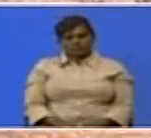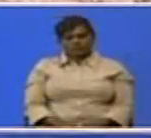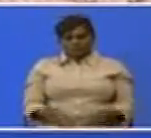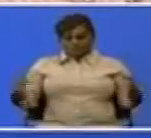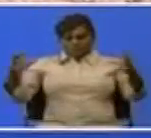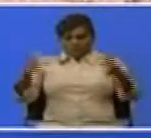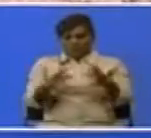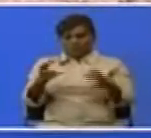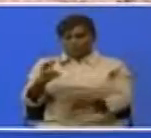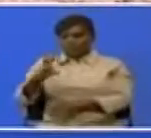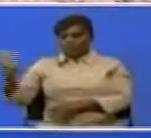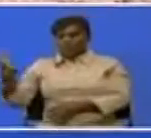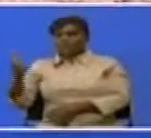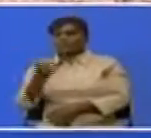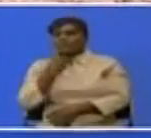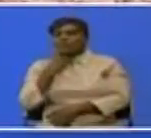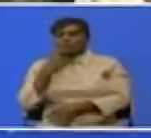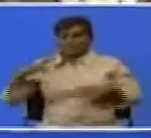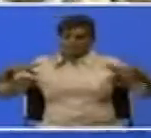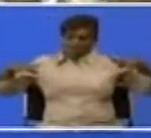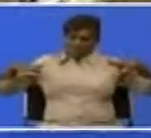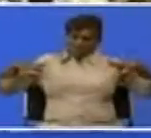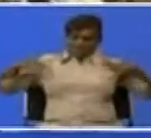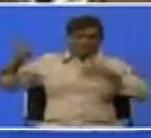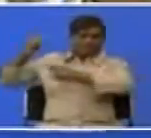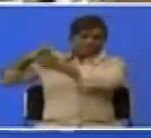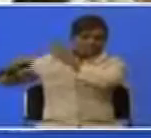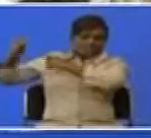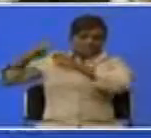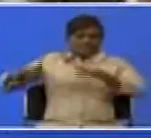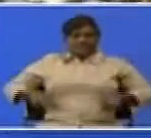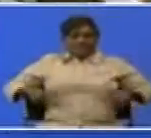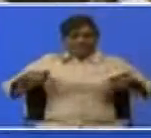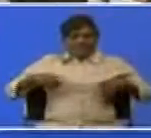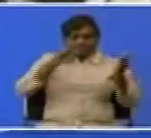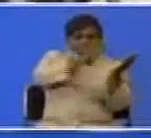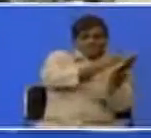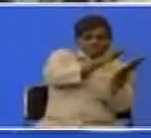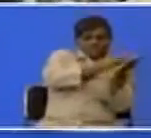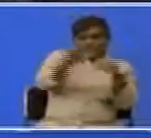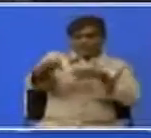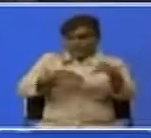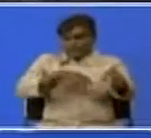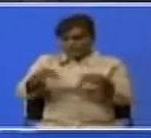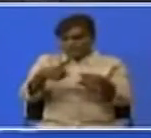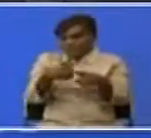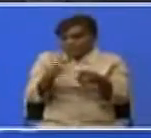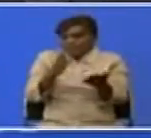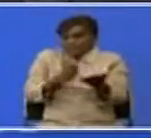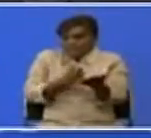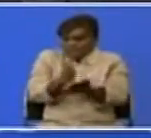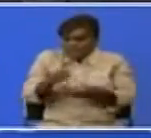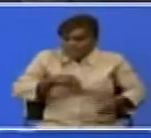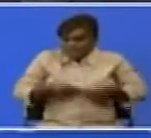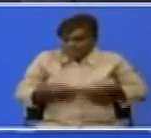Wakazi wa West Pokot hujivunia utamaduni wao ikiwemo maisha ya ufugaji. Lakini kudumisha haki za